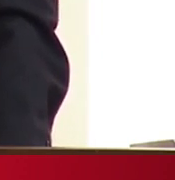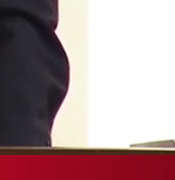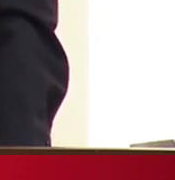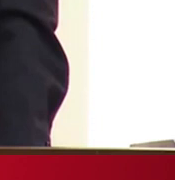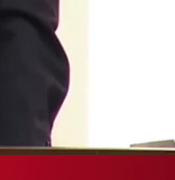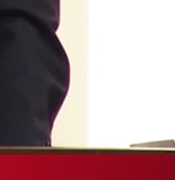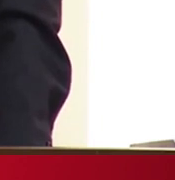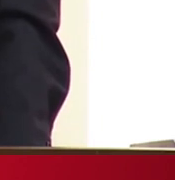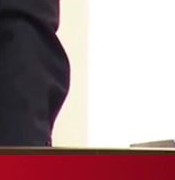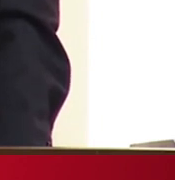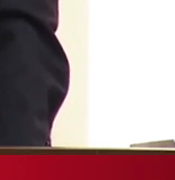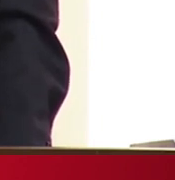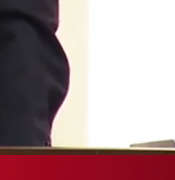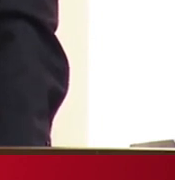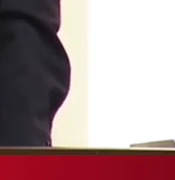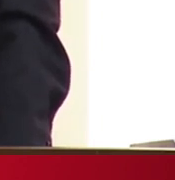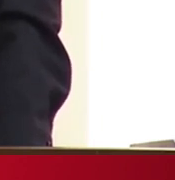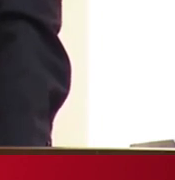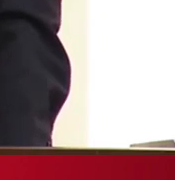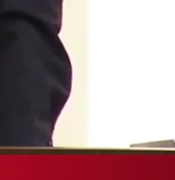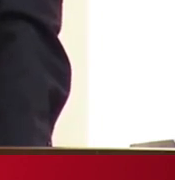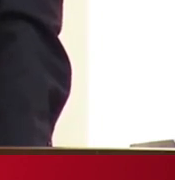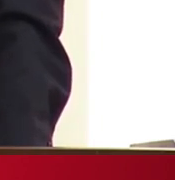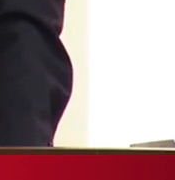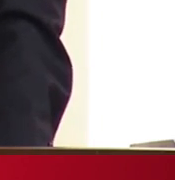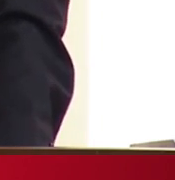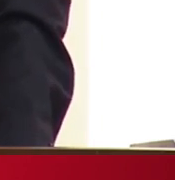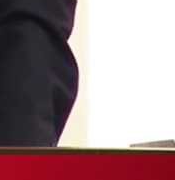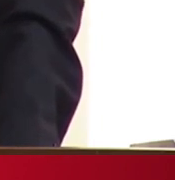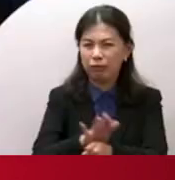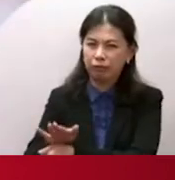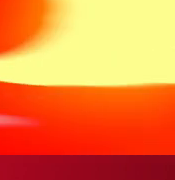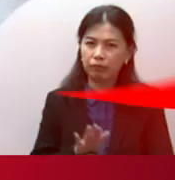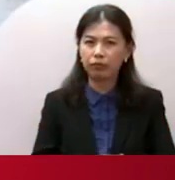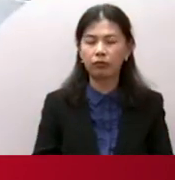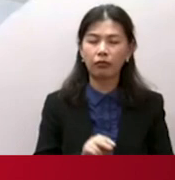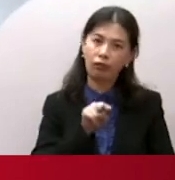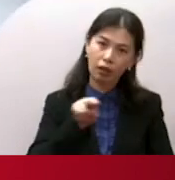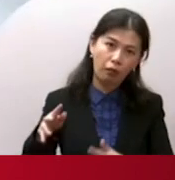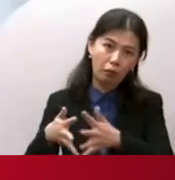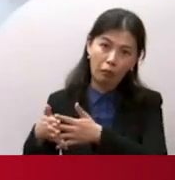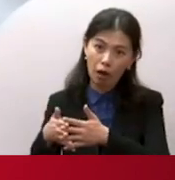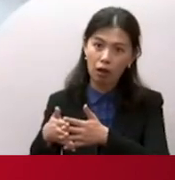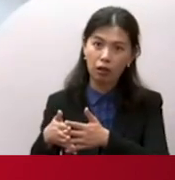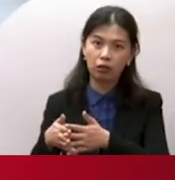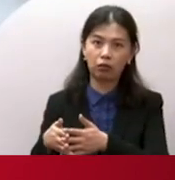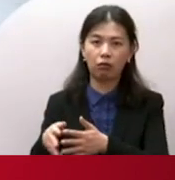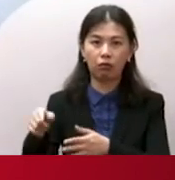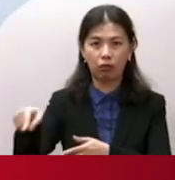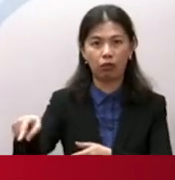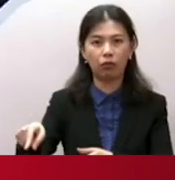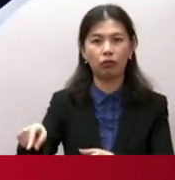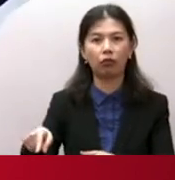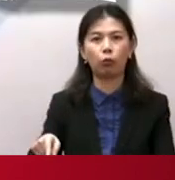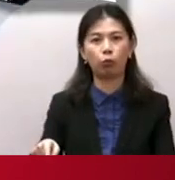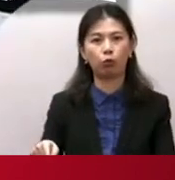有。不是诸葛亮哦，不是事后诸葛亮哦。美国啊，他一出手，每个